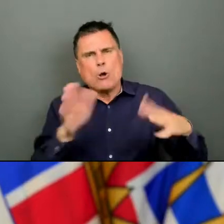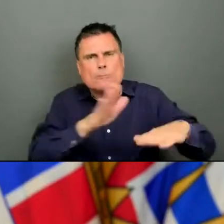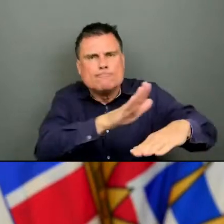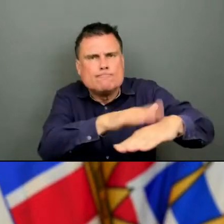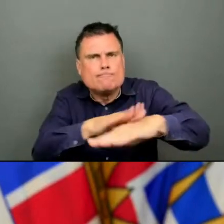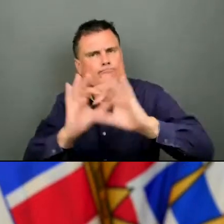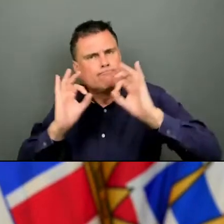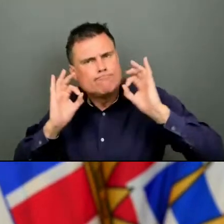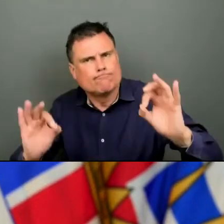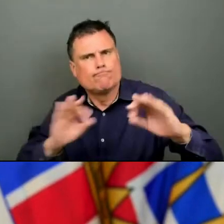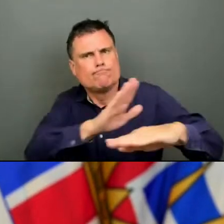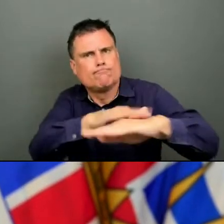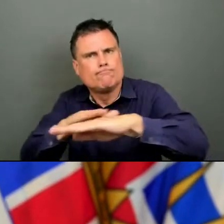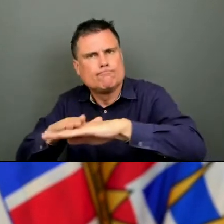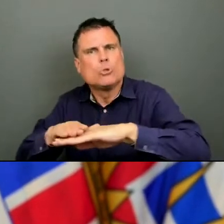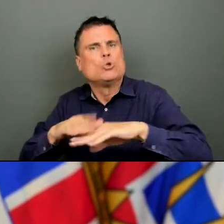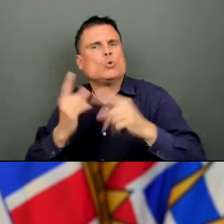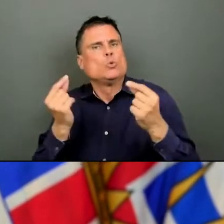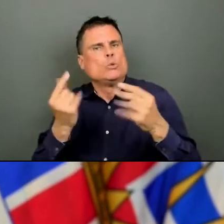well.